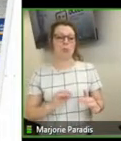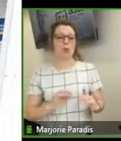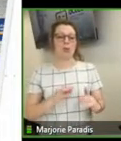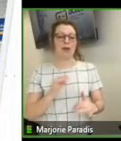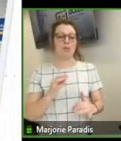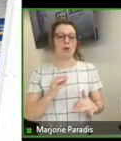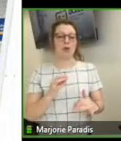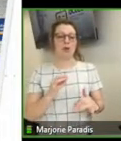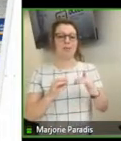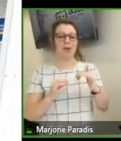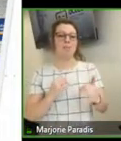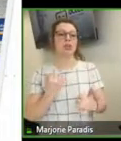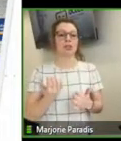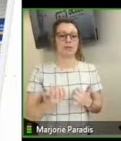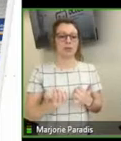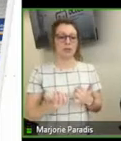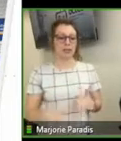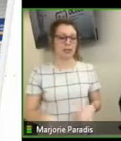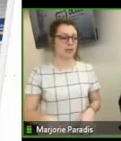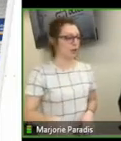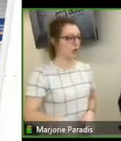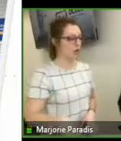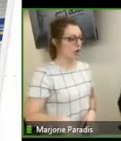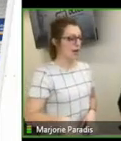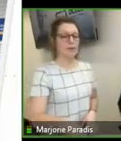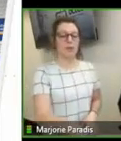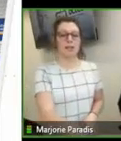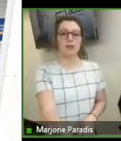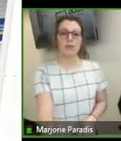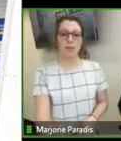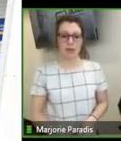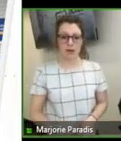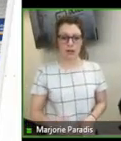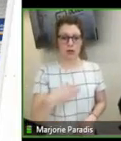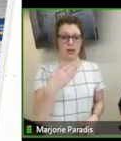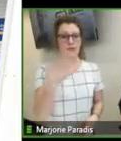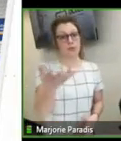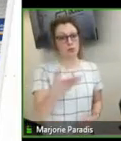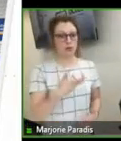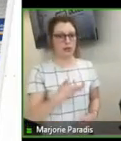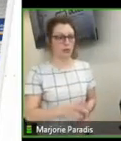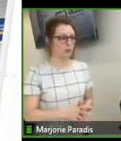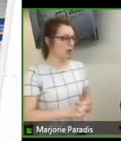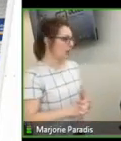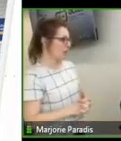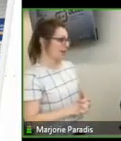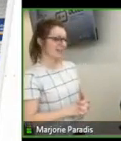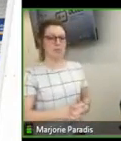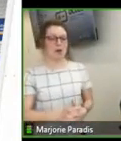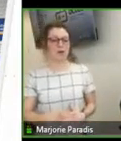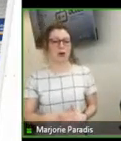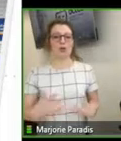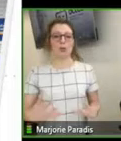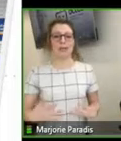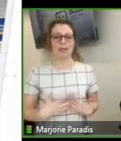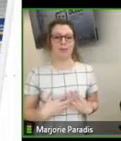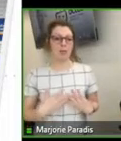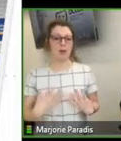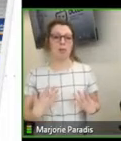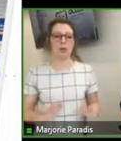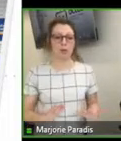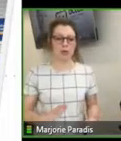comme plus les mêmes modes de diffusion, c'est-à-dire que l'information qui va parvenir jusqu'à vous, jusqu'à nous, c'est pas fortuit,